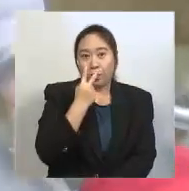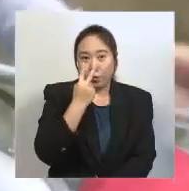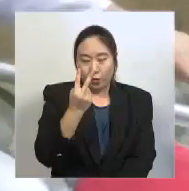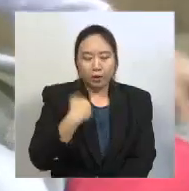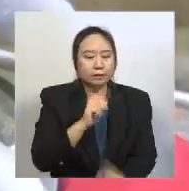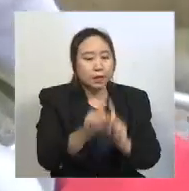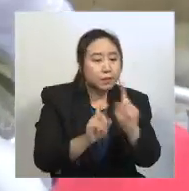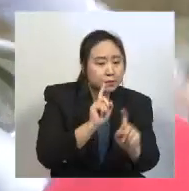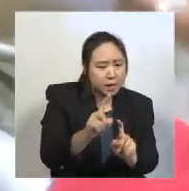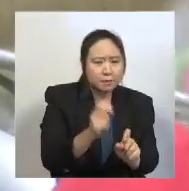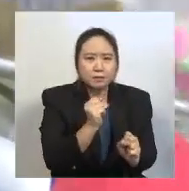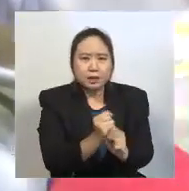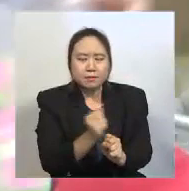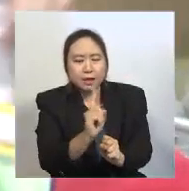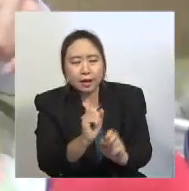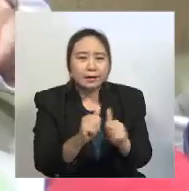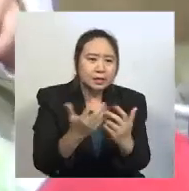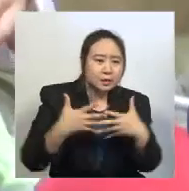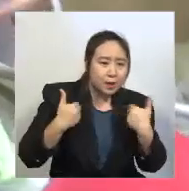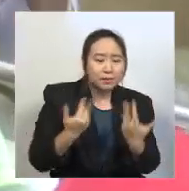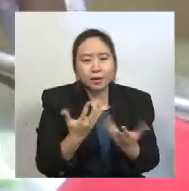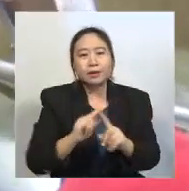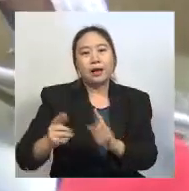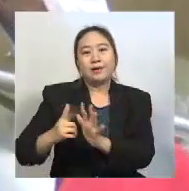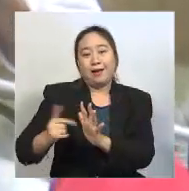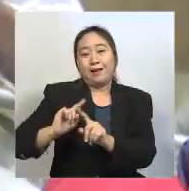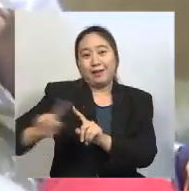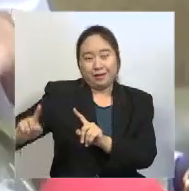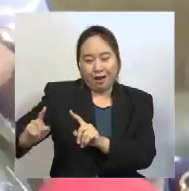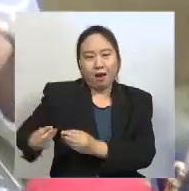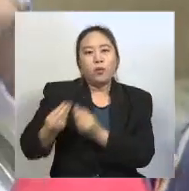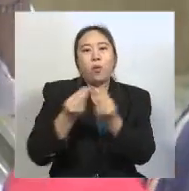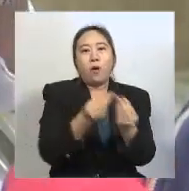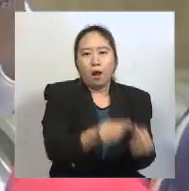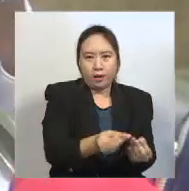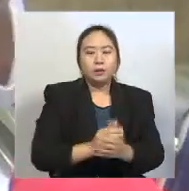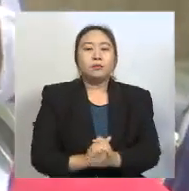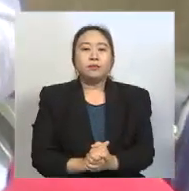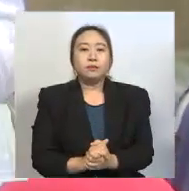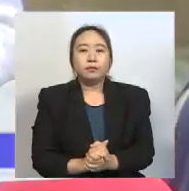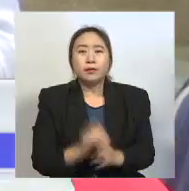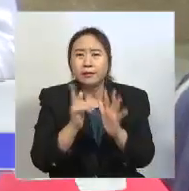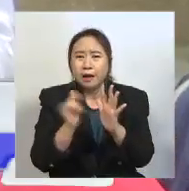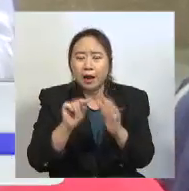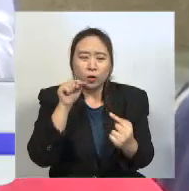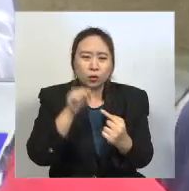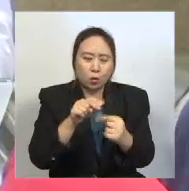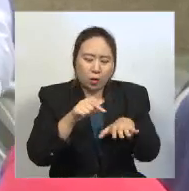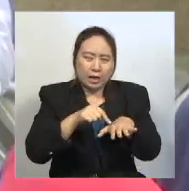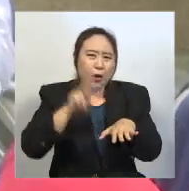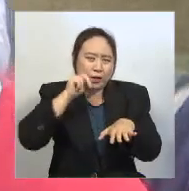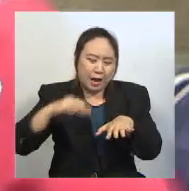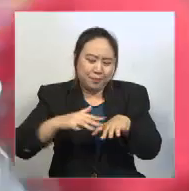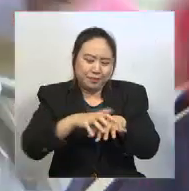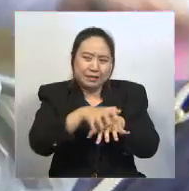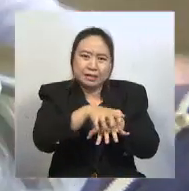นะครับรวมถึงเอายาที่เป็นยาที่ต้องใช้เป็นยาเฉพาะก็คือยาเรื่องของโรคน้ำกัดเท้าป้องกันน้ำกัดเท้ารักษา